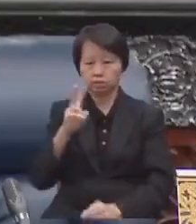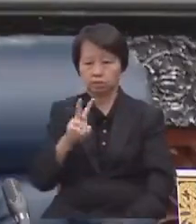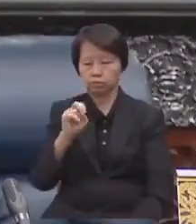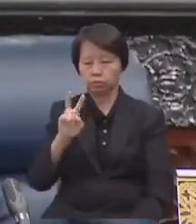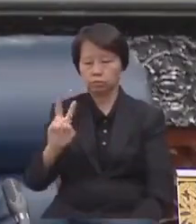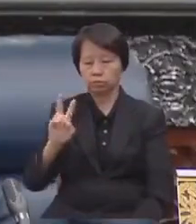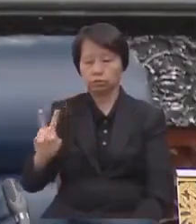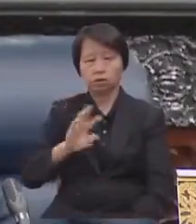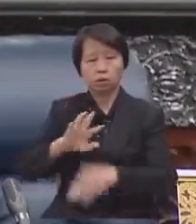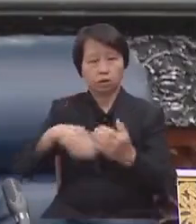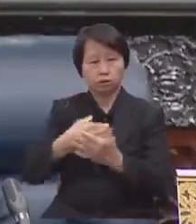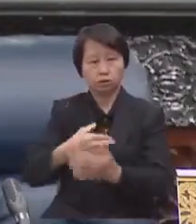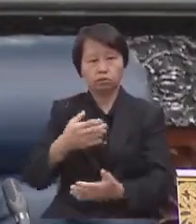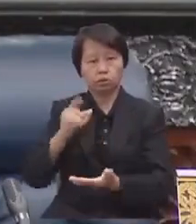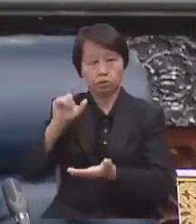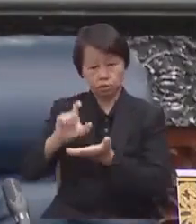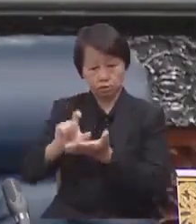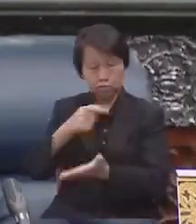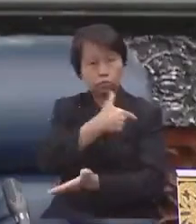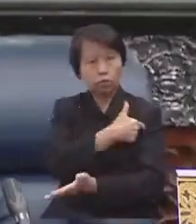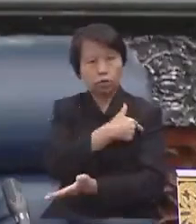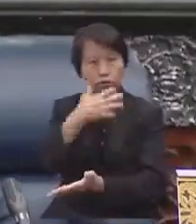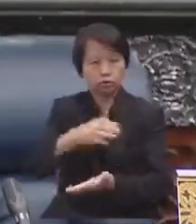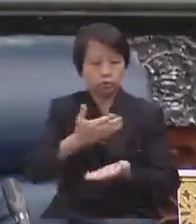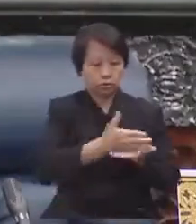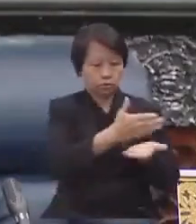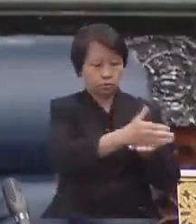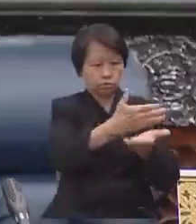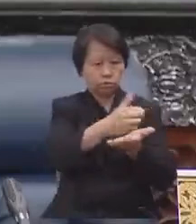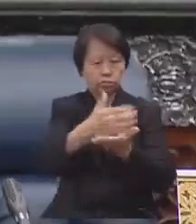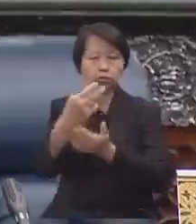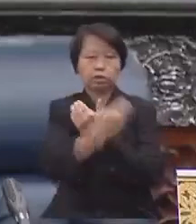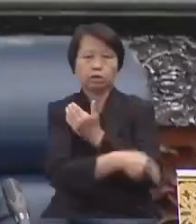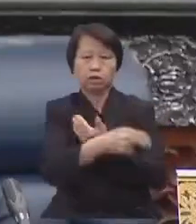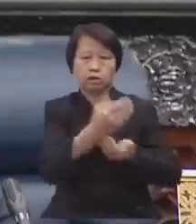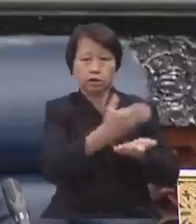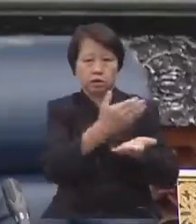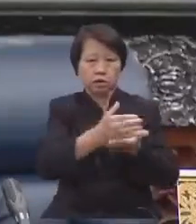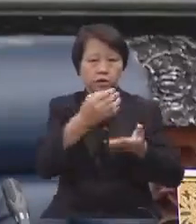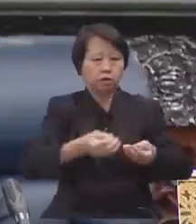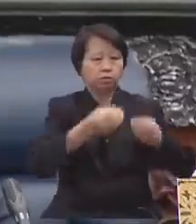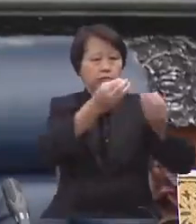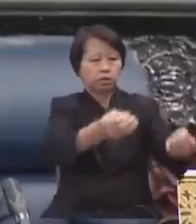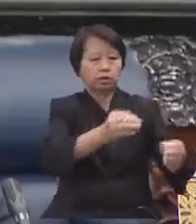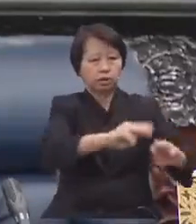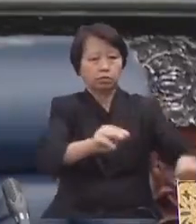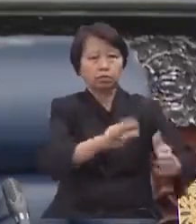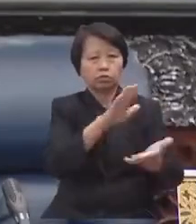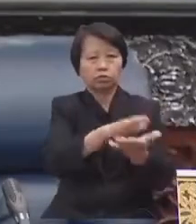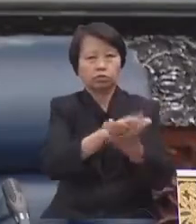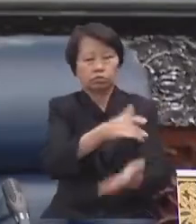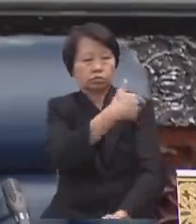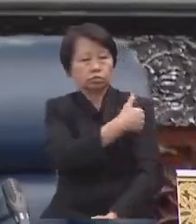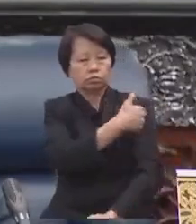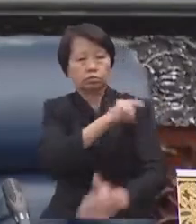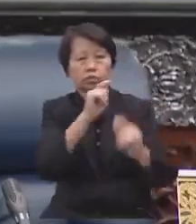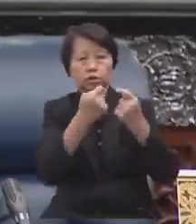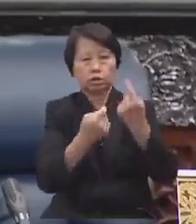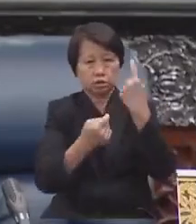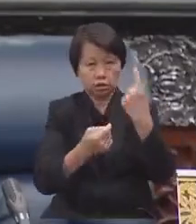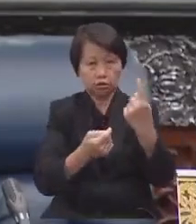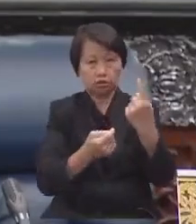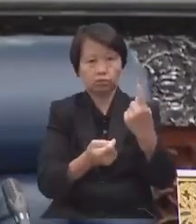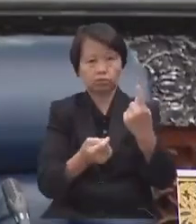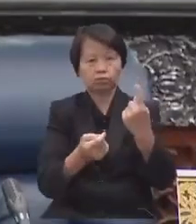ke semua telah pun kita agihkan ke negeri-negeri untuk diberikan kepada murid-murid sekolah tingkatan satu